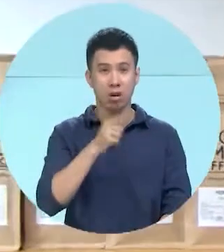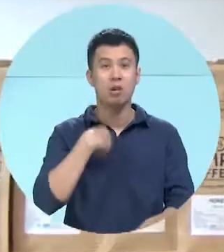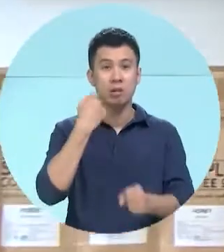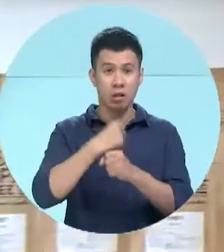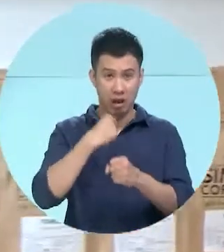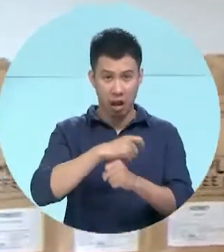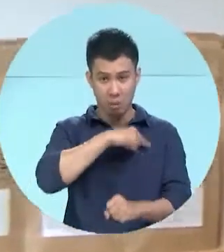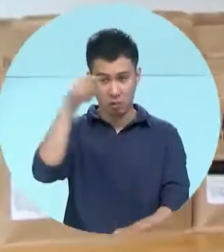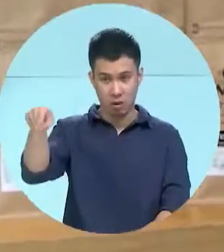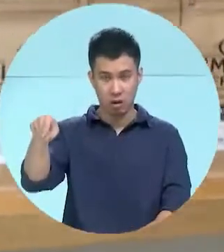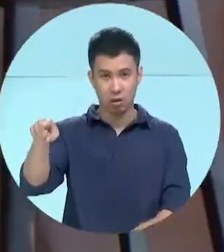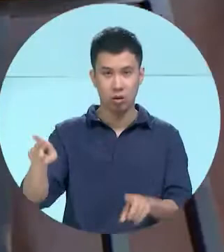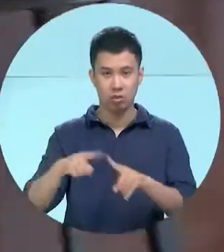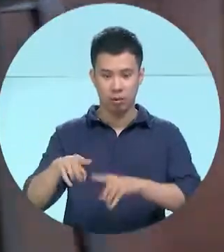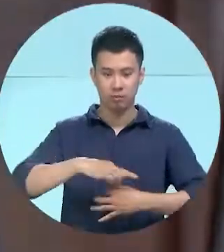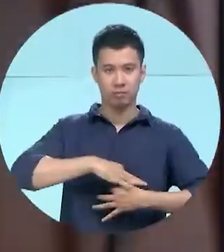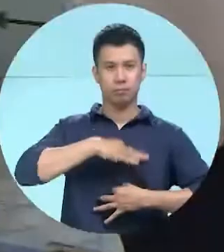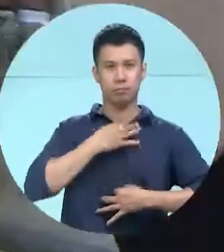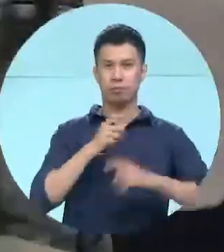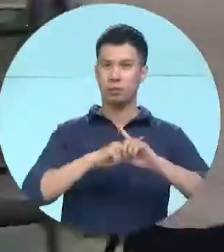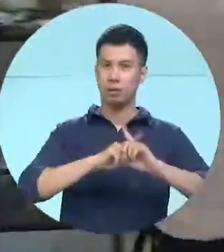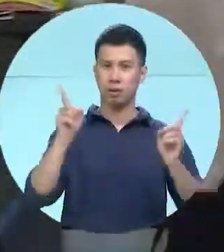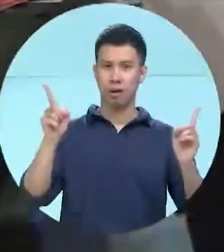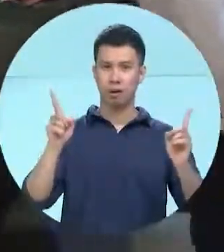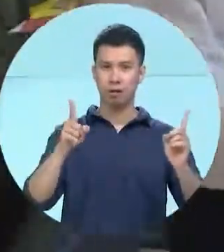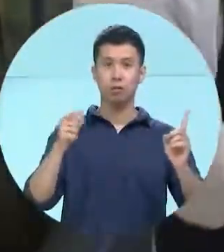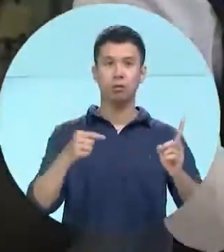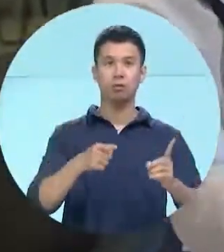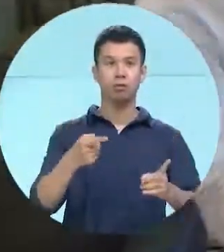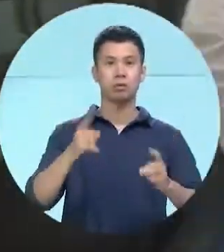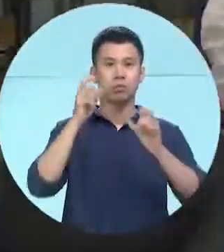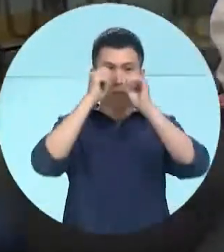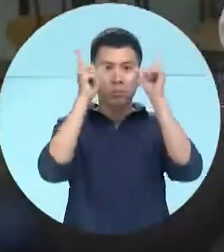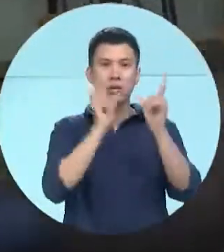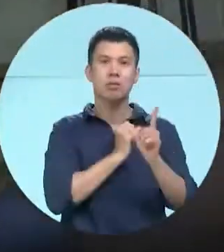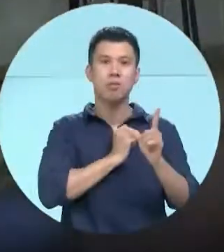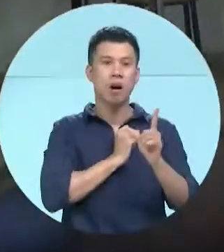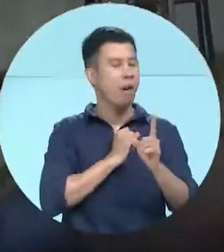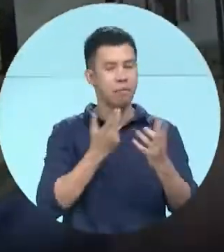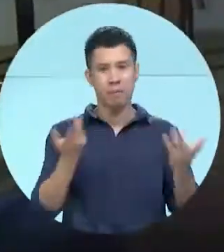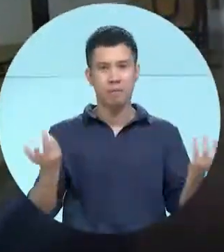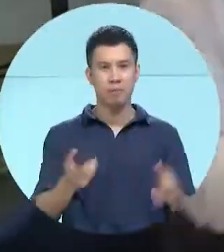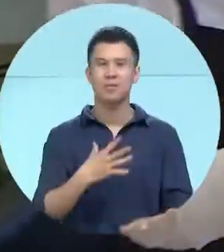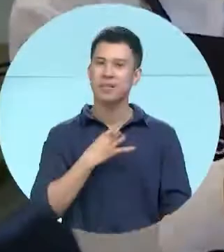thì là lên đấy thì là tác phong ấy nó khác, gọi đi làm là dậy sớm lắm, thích mà.